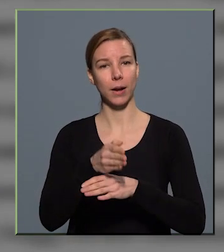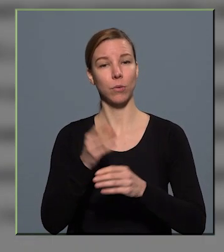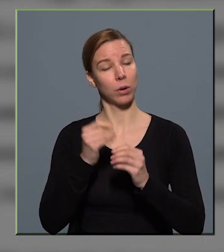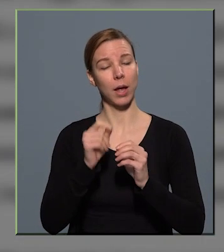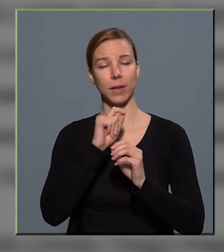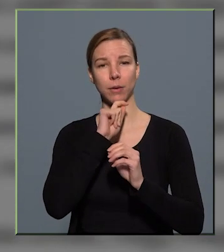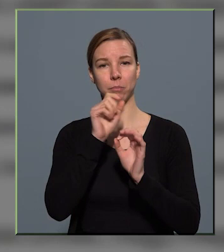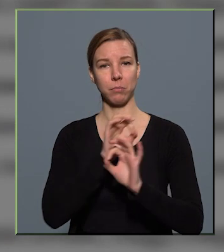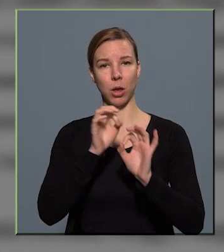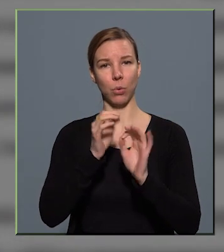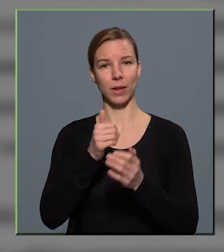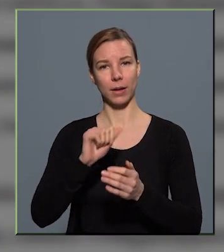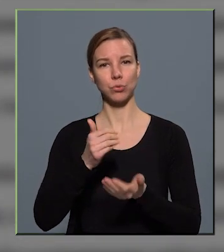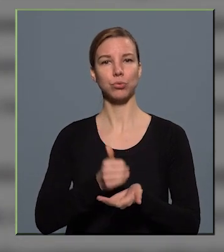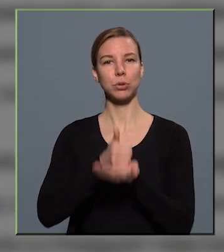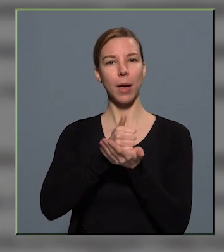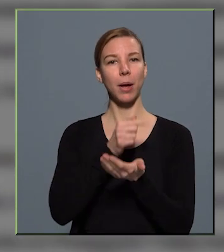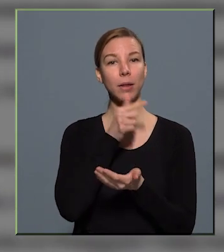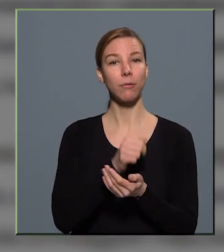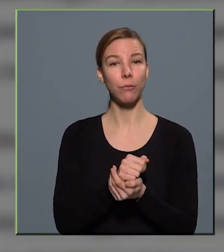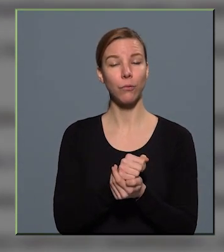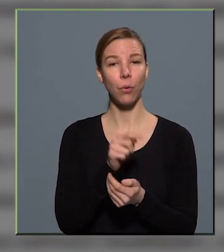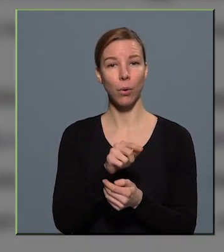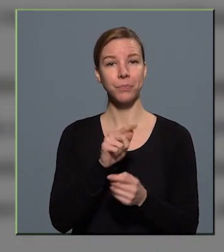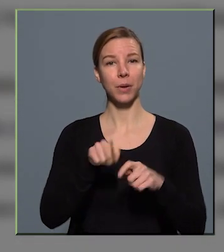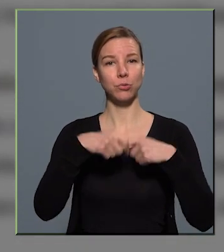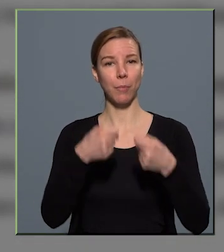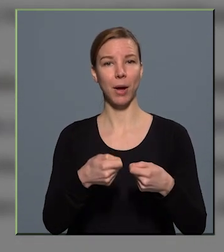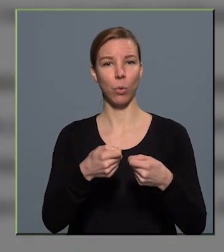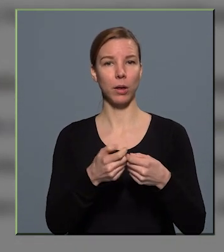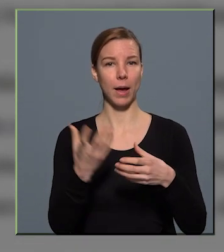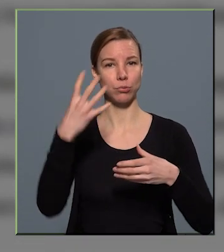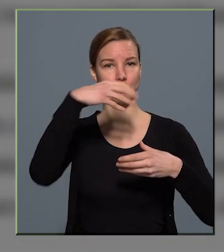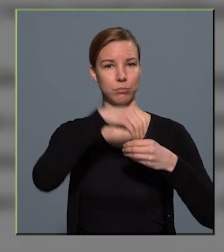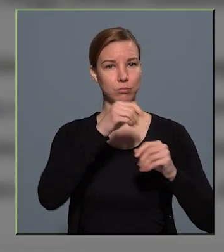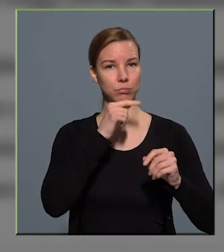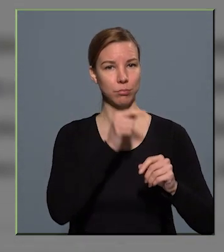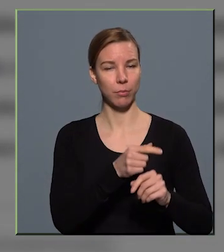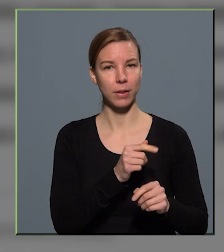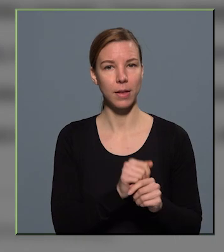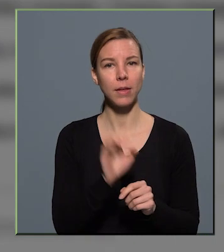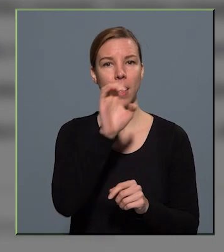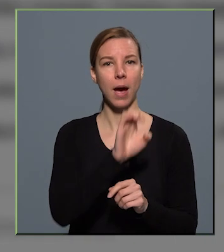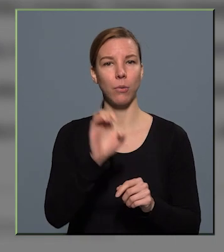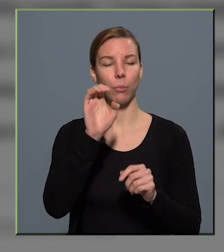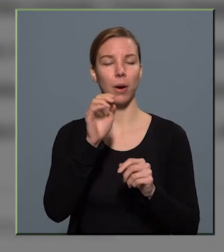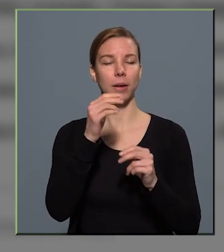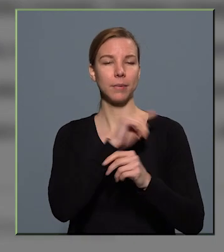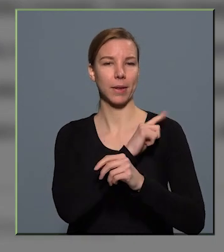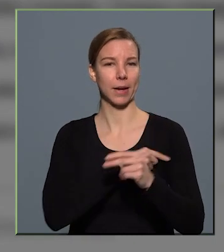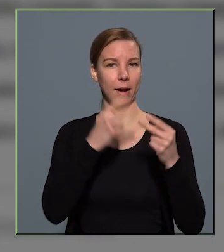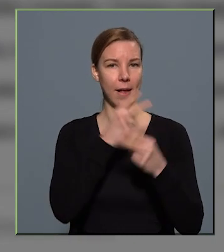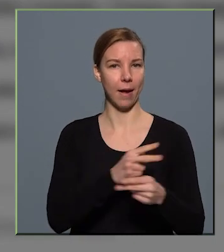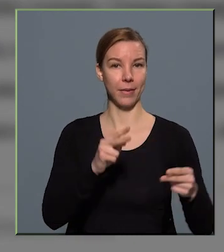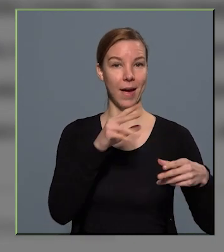a probléma, hanem a megoldás részévé válik az európai energiaellátás szempontjából. Azt is tudjuk, hogy